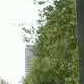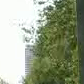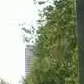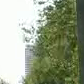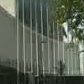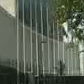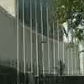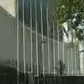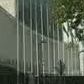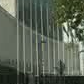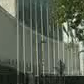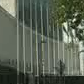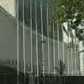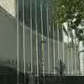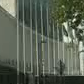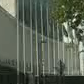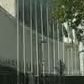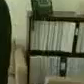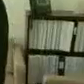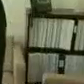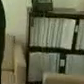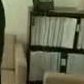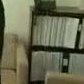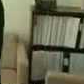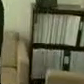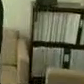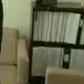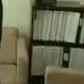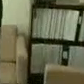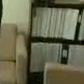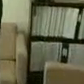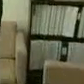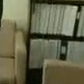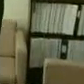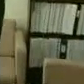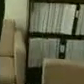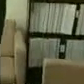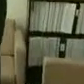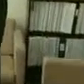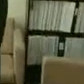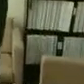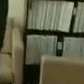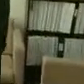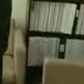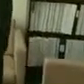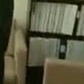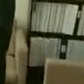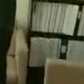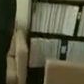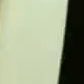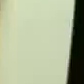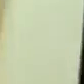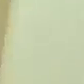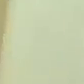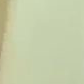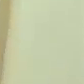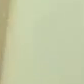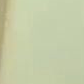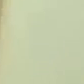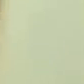الولايات المتحدة الأمريكية تعتبر التحرك الفلسطيني للانضمام للمحكمة الجنائية سيؤثر على المساعدات الأمريكية.